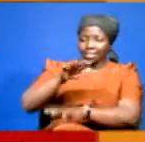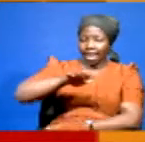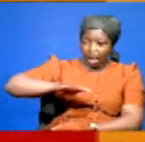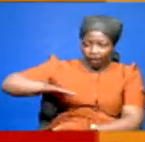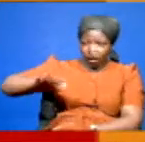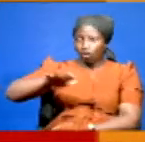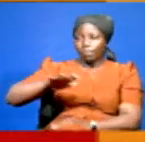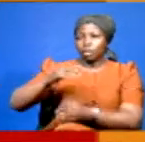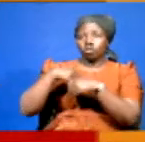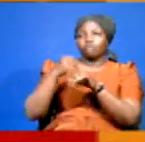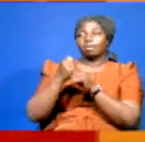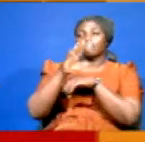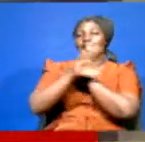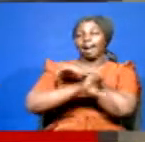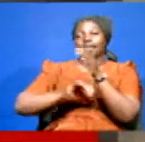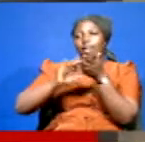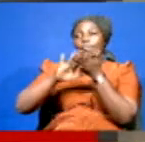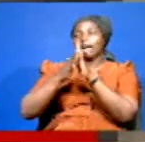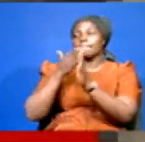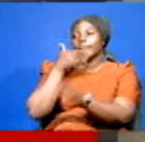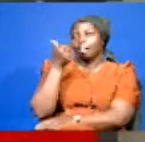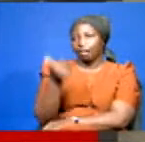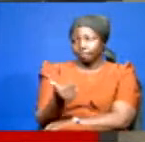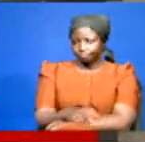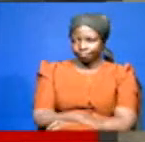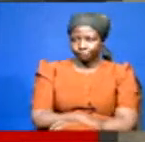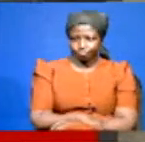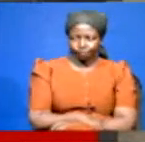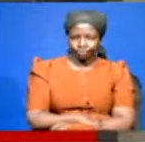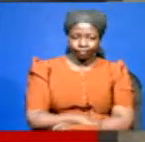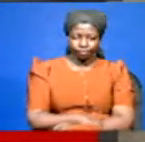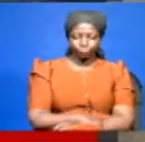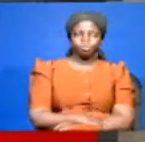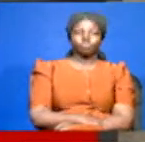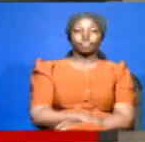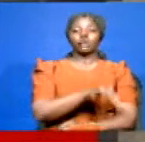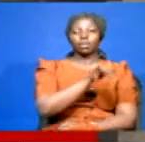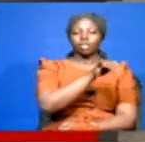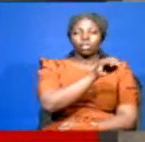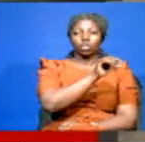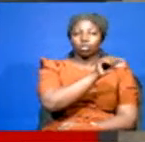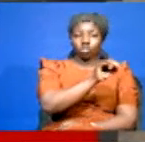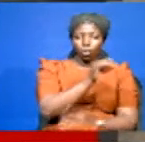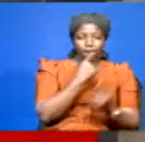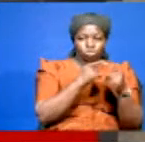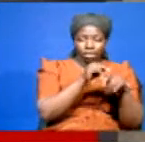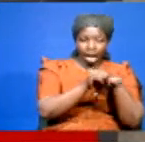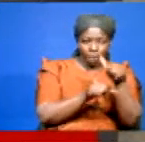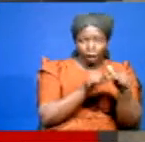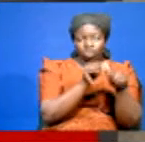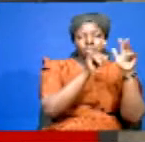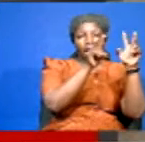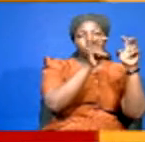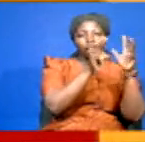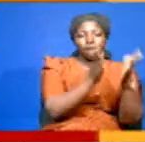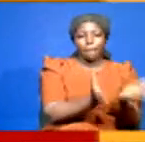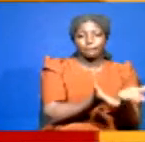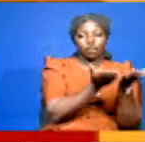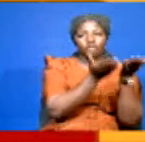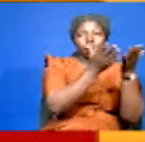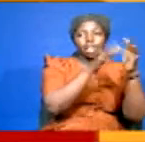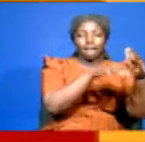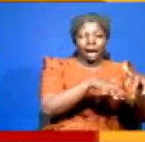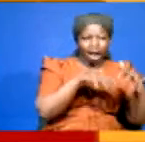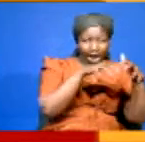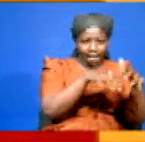nchi mzuri. Mm-hmm. Bwana Yogo, tunazungumza kuhusiana ili swala la kuimarisha kilimo ili angalau katika siku